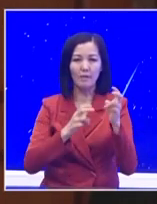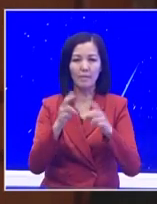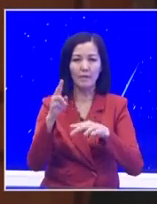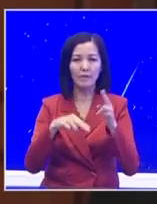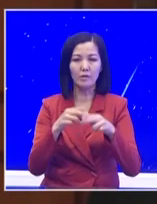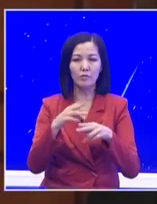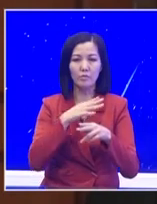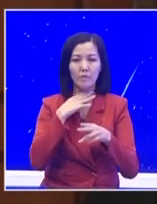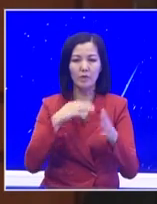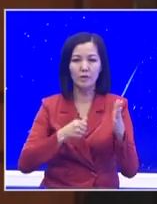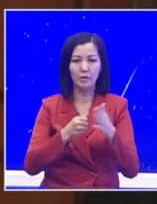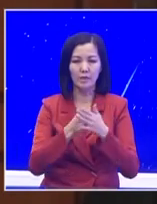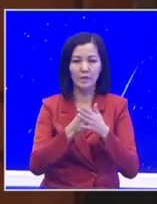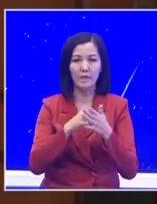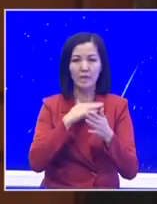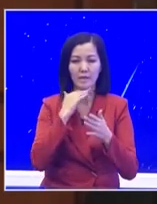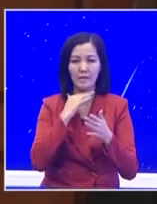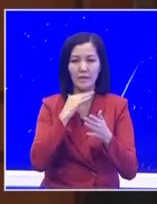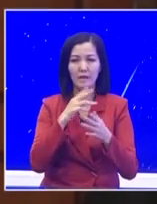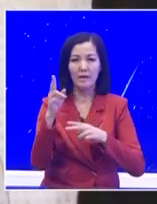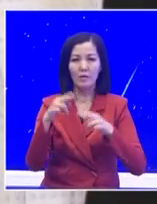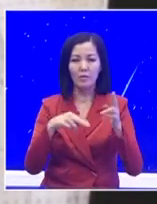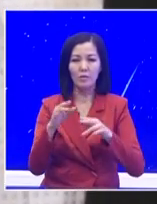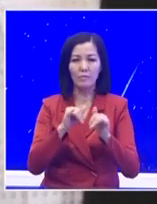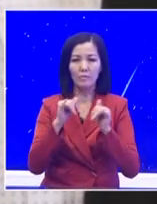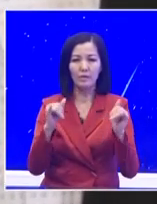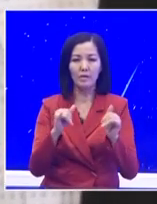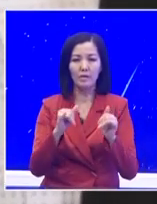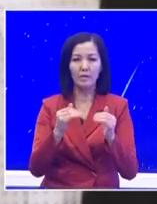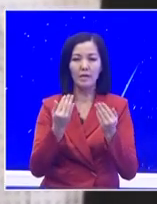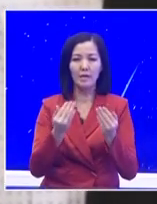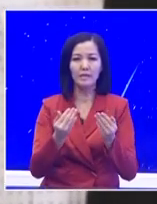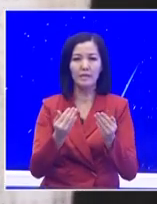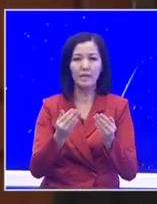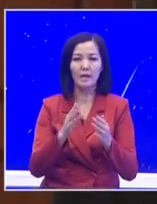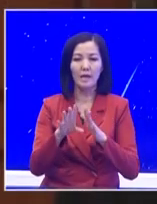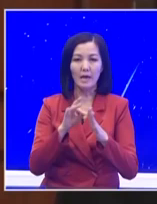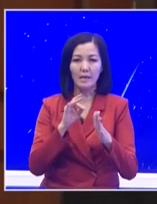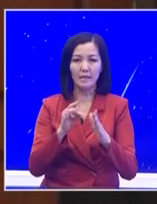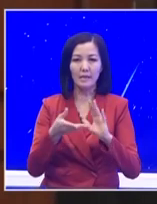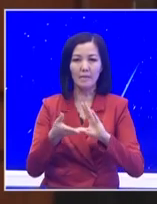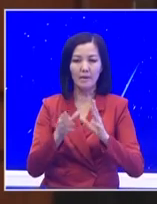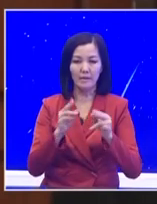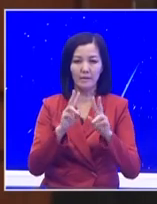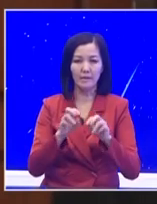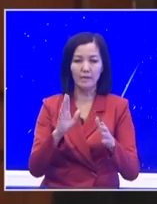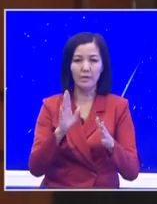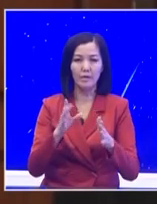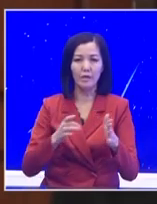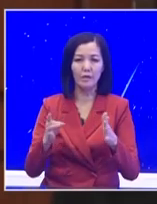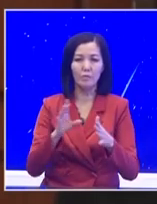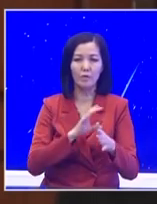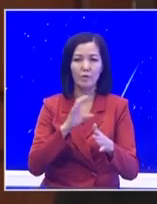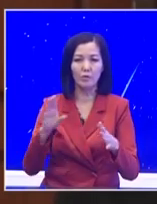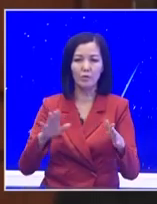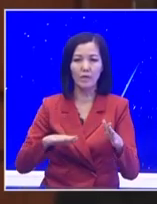басы жеткілікті. Инфрақұрылым дамыған, логистика қолайлы болуы шарт. Соны анықтап саралауға келдік. Республиканың солтүстік